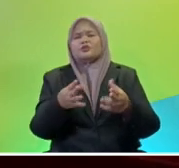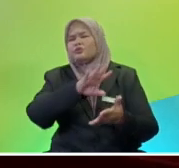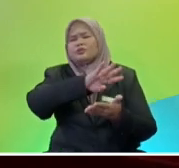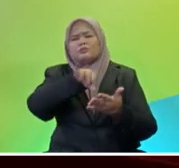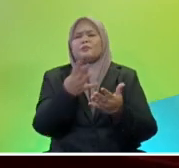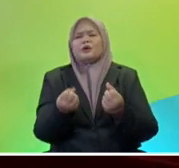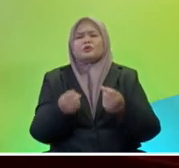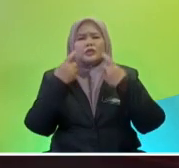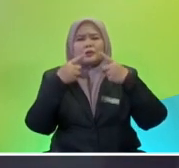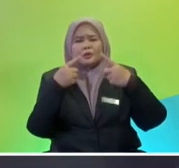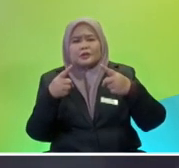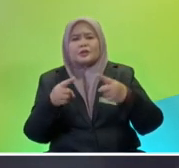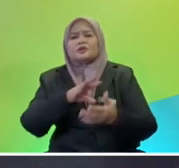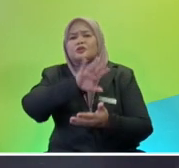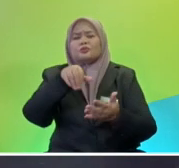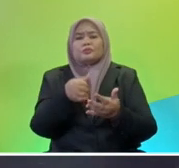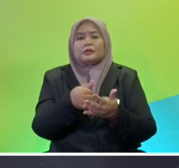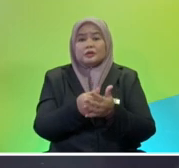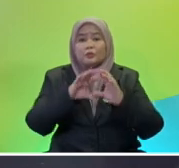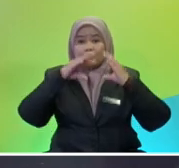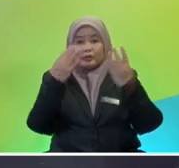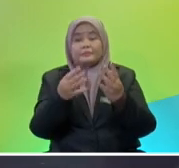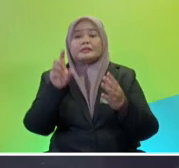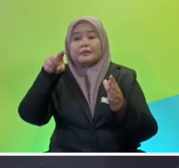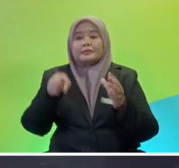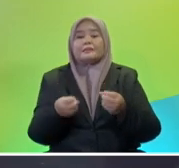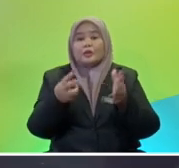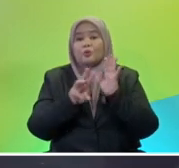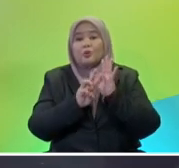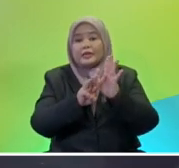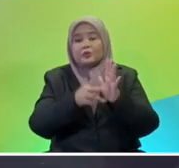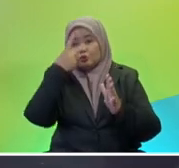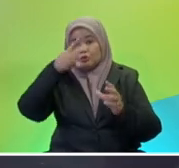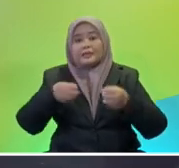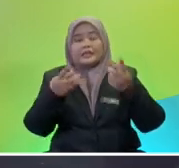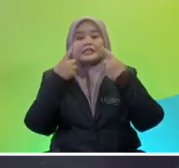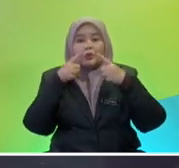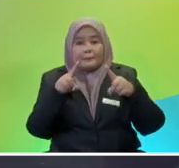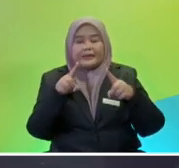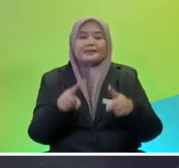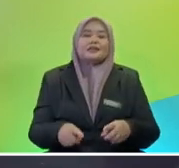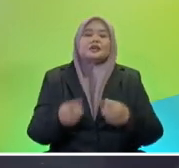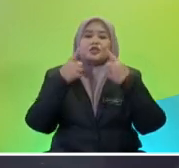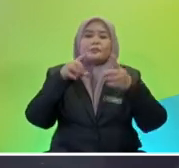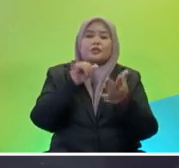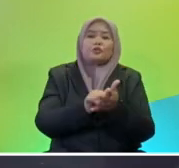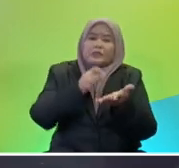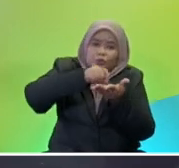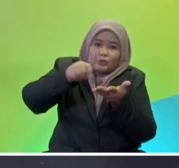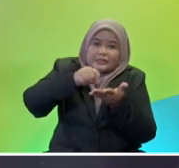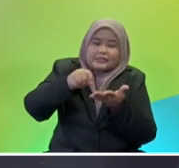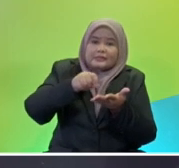setiap kumpulan wajib memberikan wakil nah memberikan jawaban ah jawaban tuh Ustadzah suruh tulis